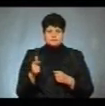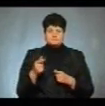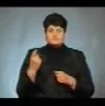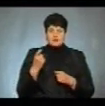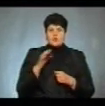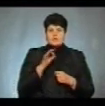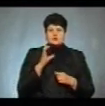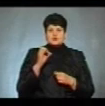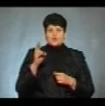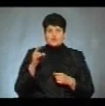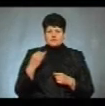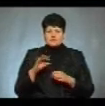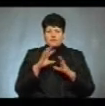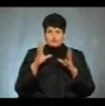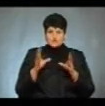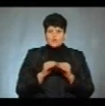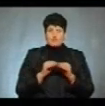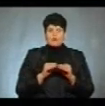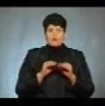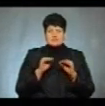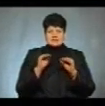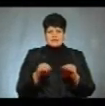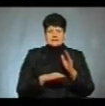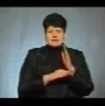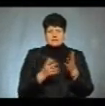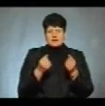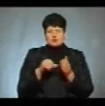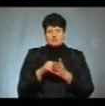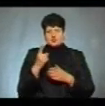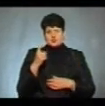Олега Соколовського, всього у посадці дерев взяло участь близько 100 осіб.